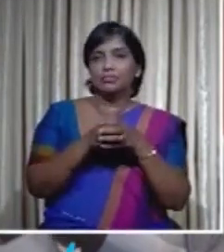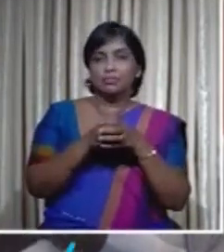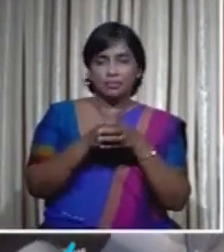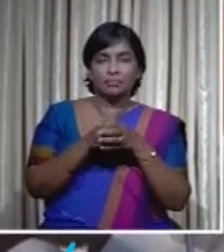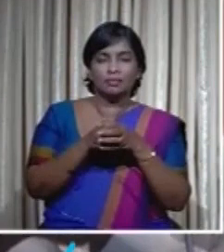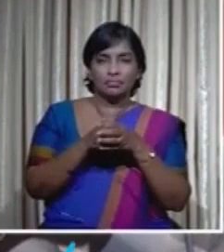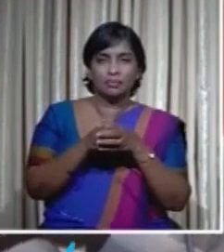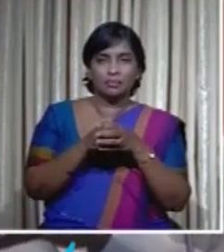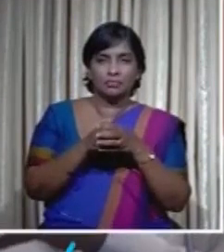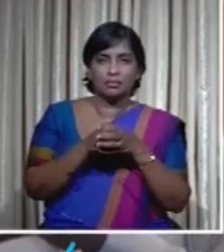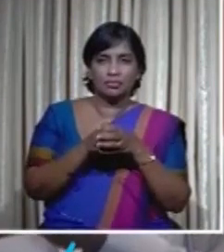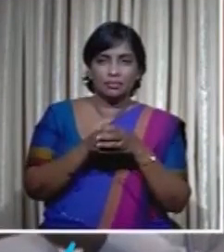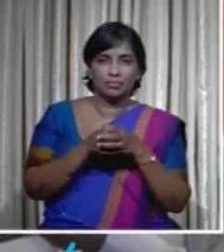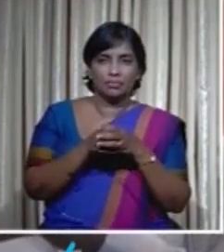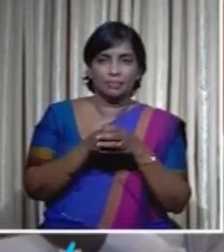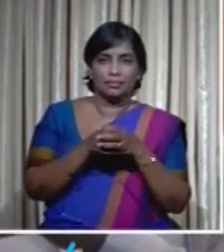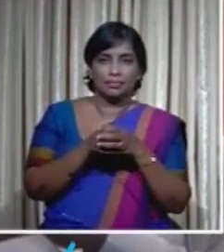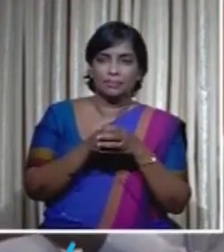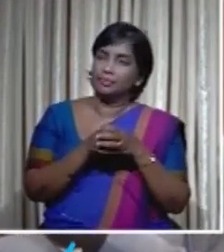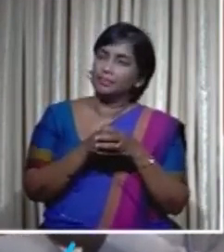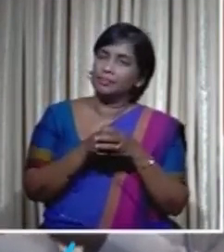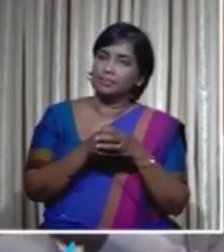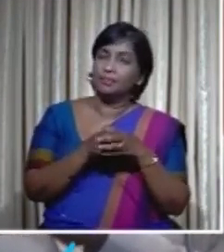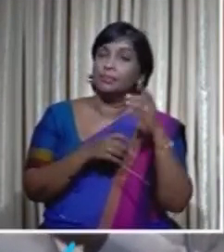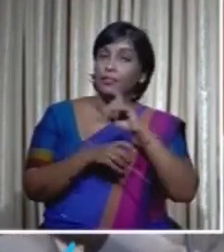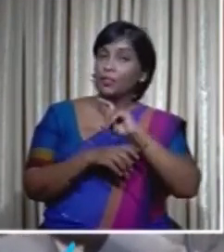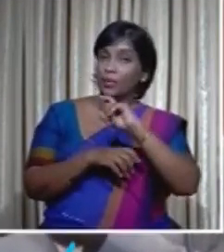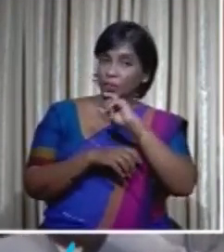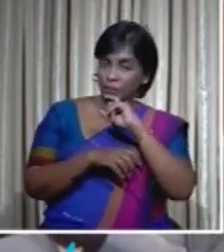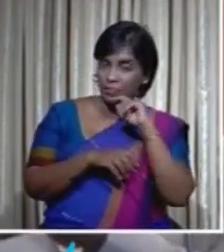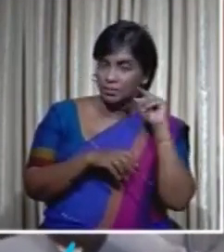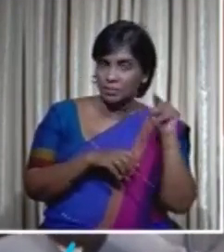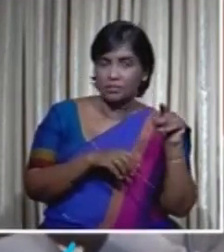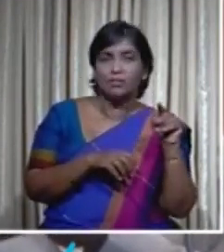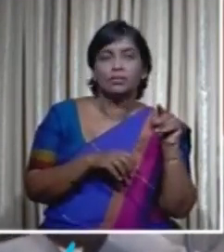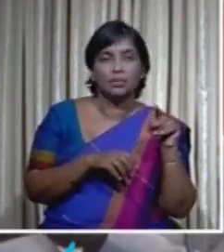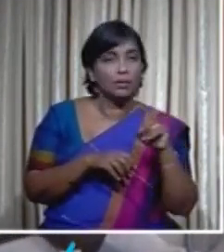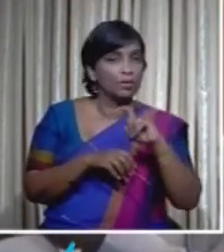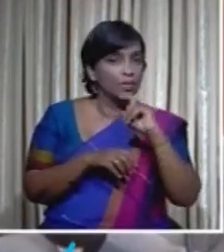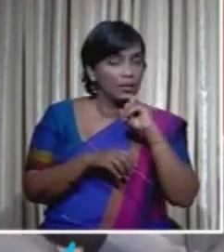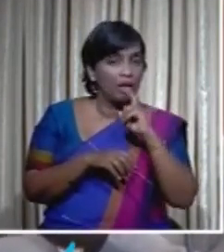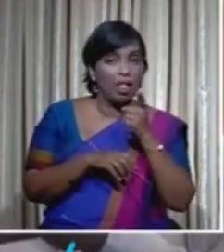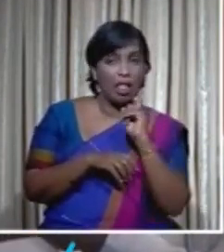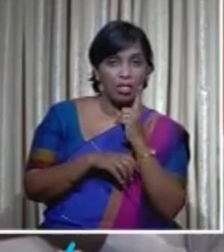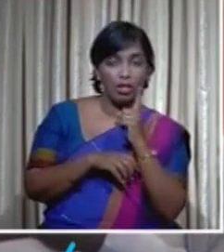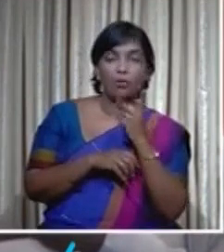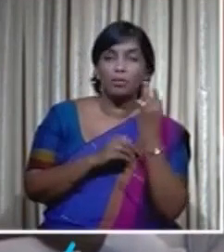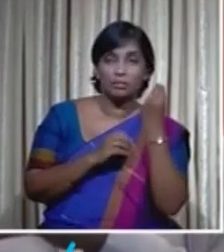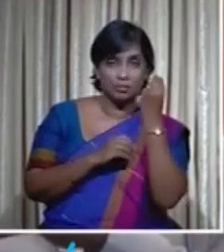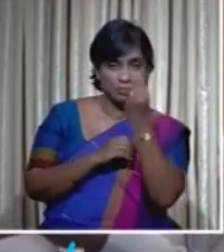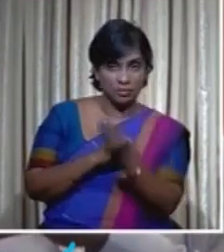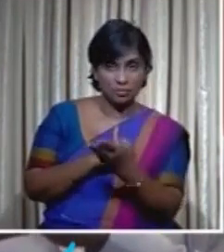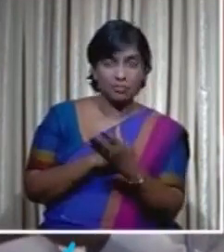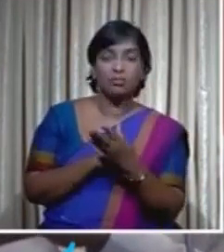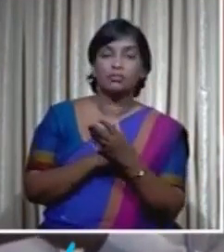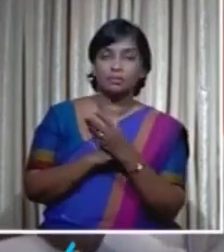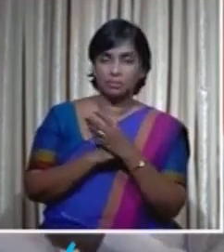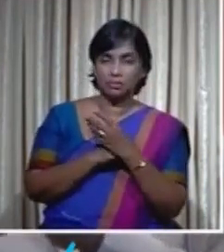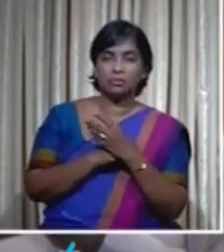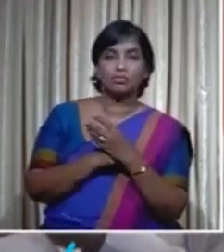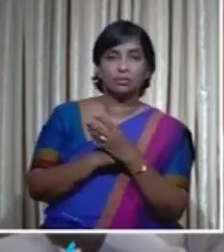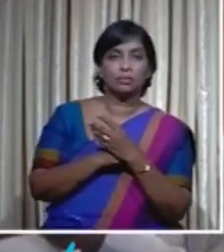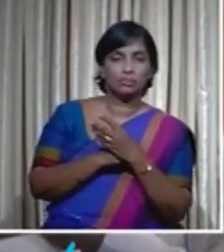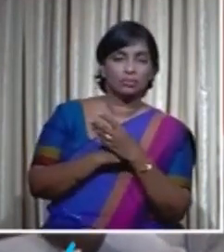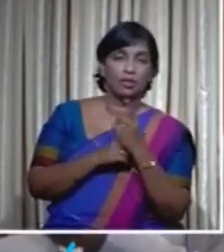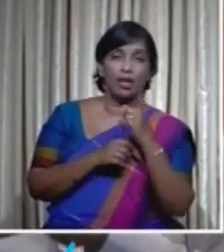அவமதித்த காரணத்துக்காக வெளியிலே வந்த ஒருவர் மன்னிப்பு வழங்கப்பட்ட ஒருவர் இன்றே முழங்காலுக்கும் மொட்டந்தலைக்கும் அவர் முடிச்சு போடுகின்றார் அவர்